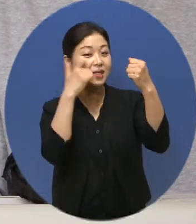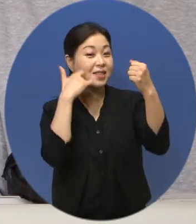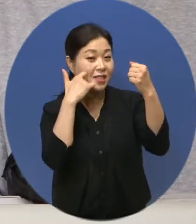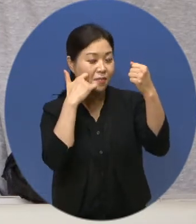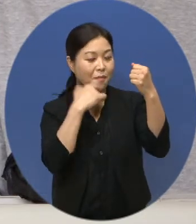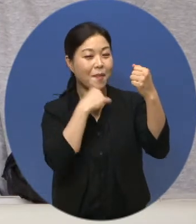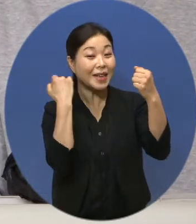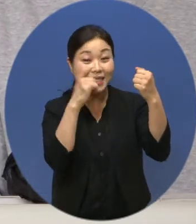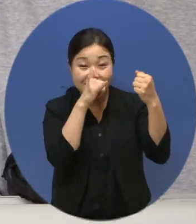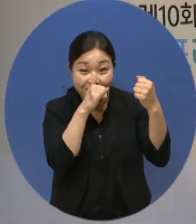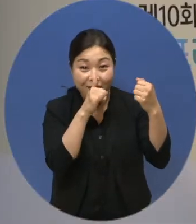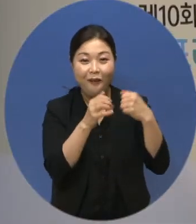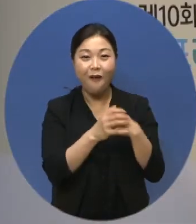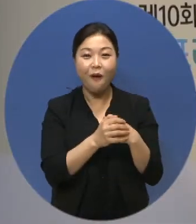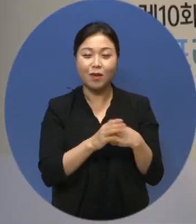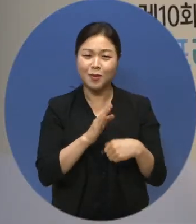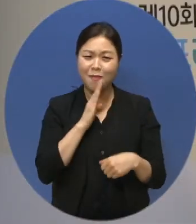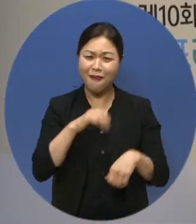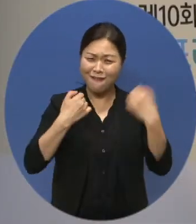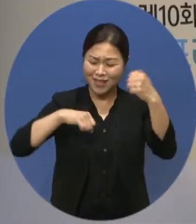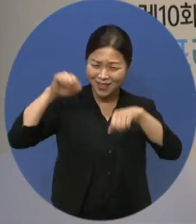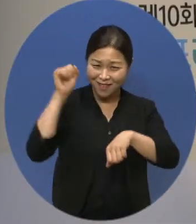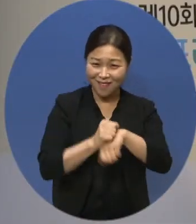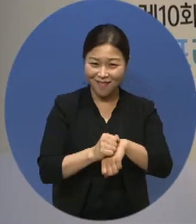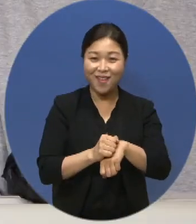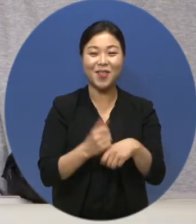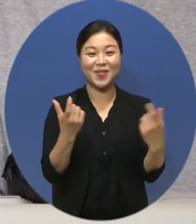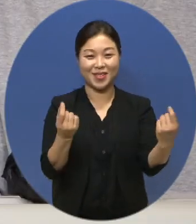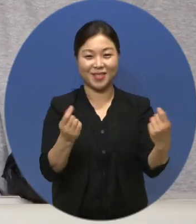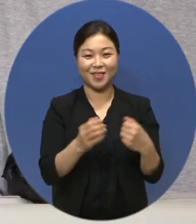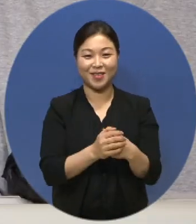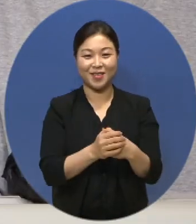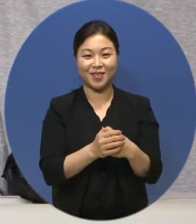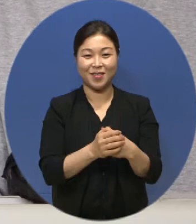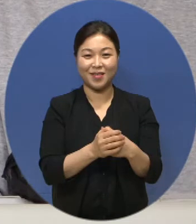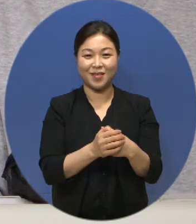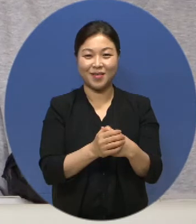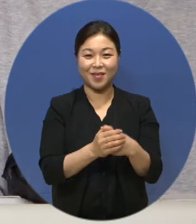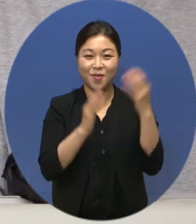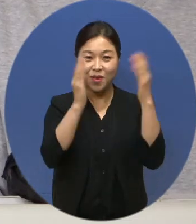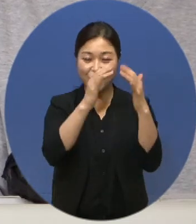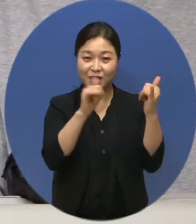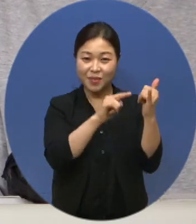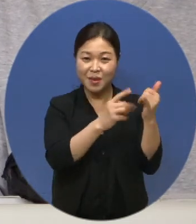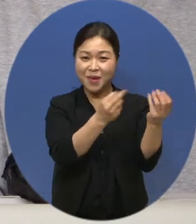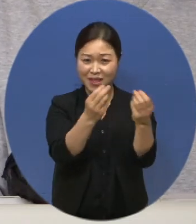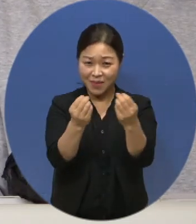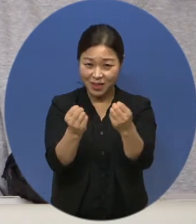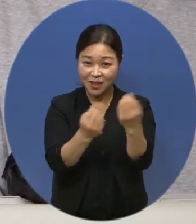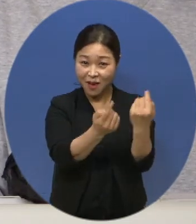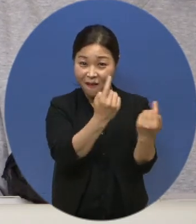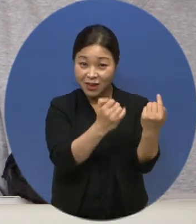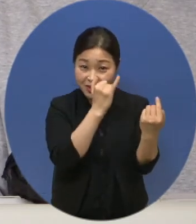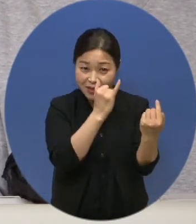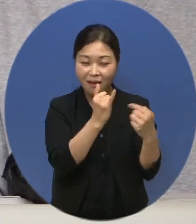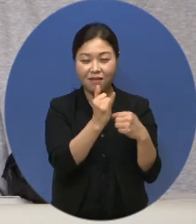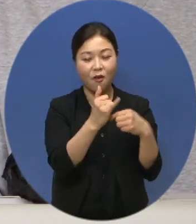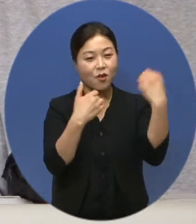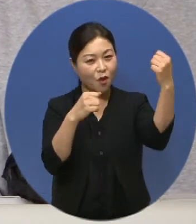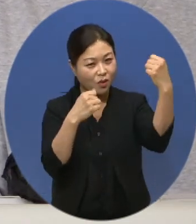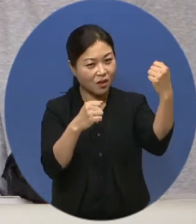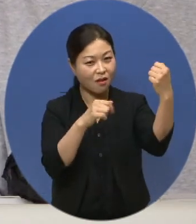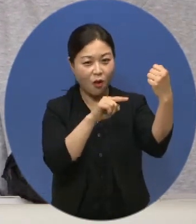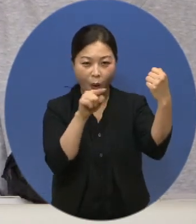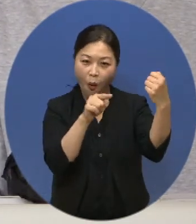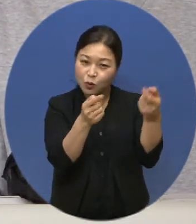영화인 것 같아요. 그래서 연기를 진짜 잘하시는 것 같더라고요. 네, 그 배우님들 굉장히 많이 등장을 하시는데 네. 그 연기 앙상블을